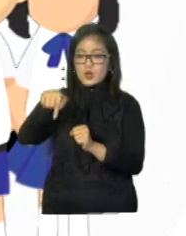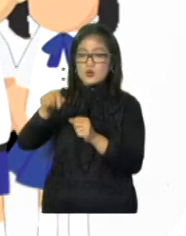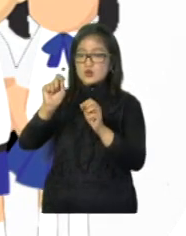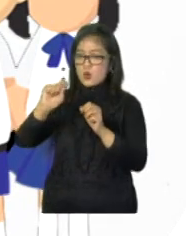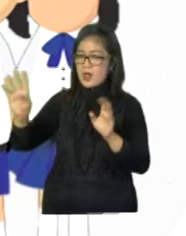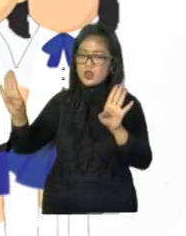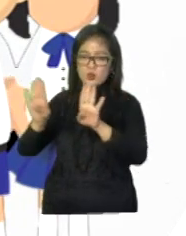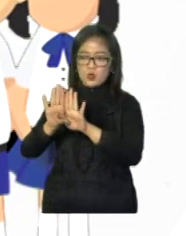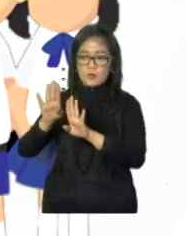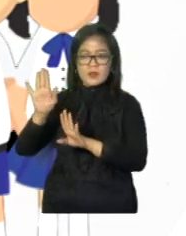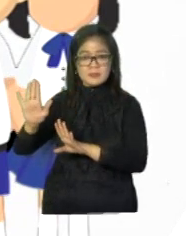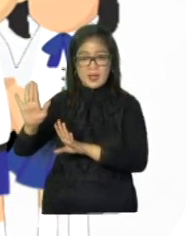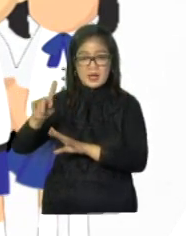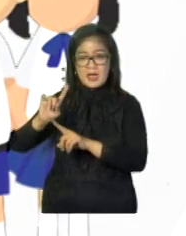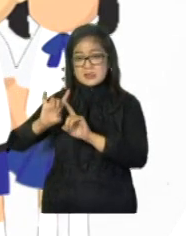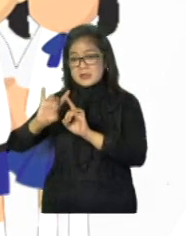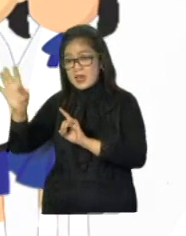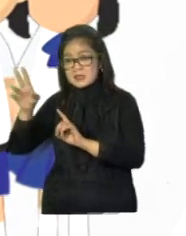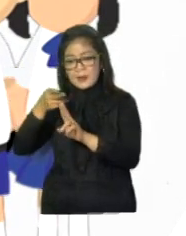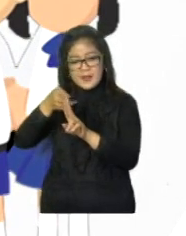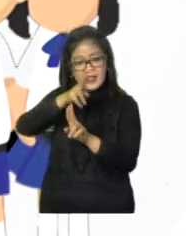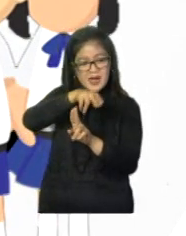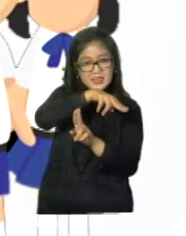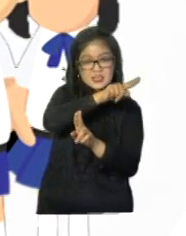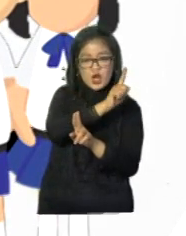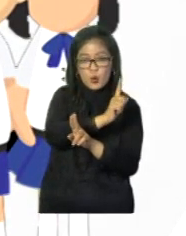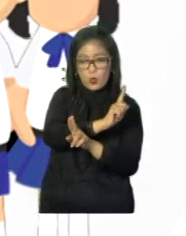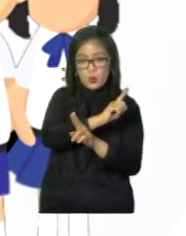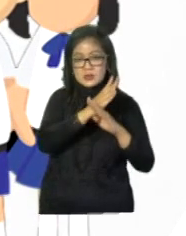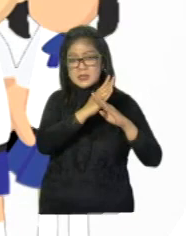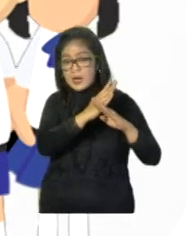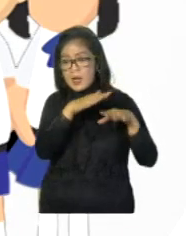meminta tracing dan testing serta mitigasi dilakukan dengan serius.